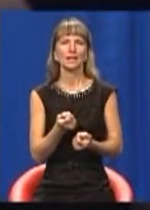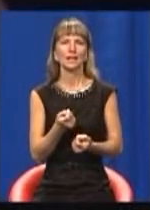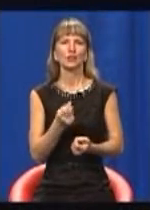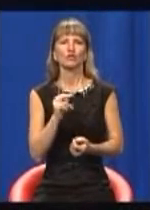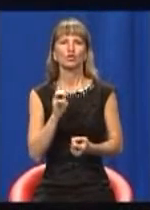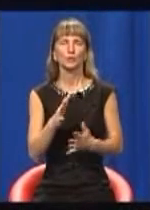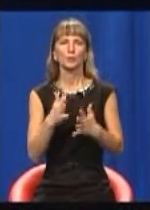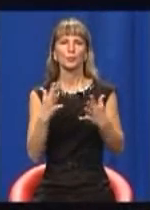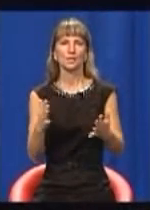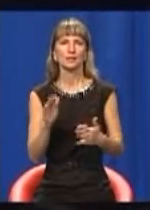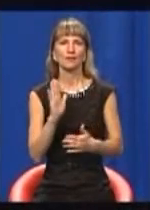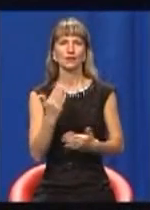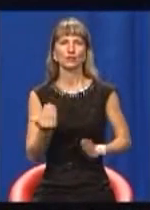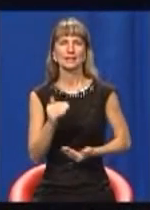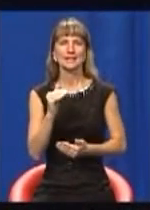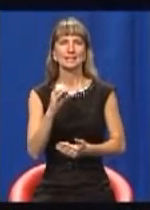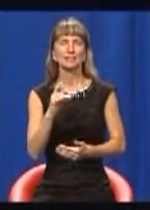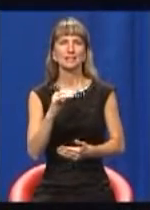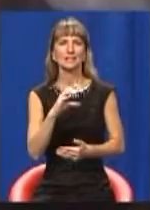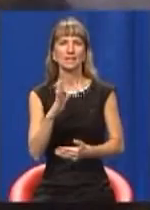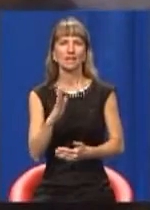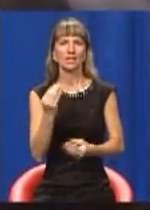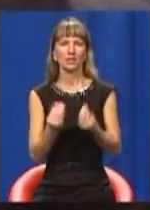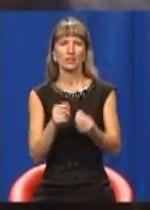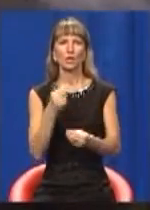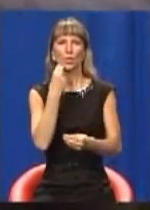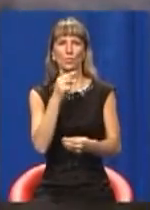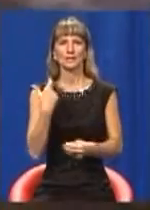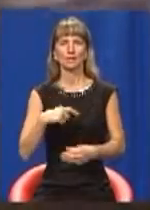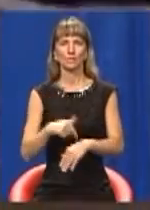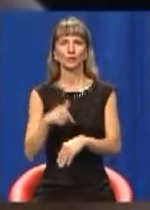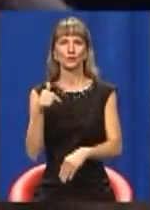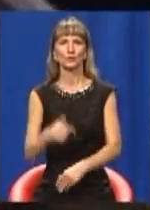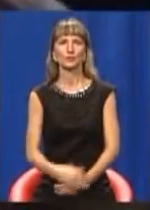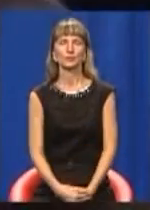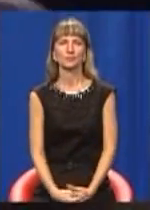чим більше в житті сфінксів іграшок, тим краще вони себе почувають.